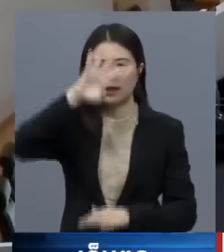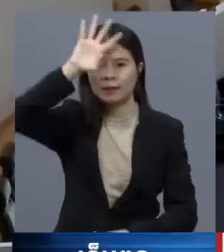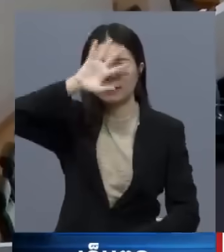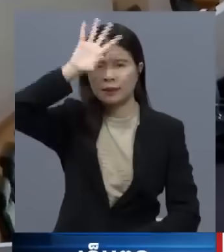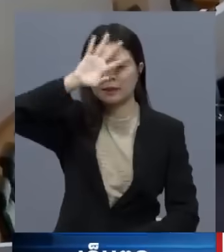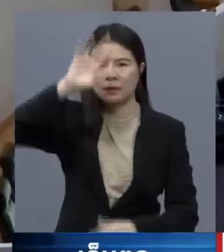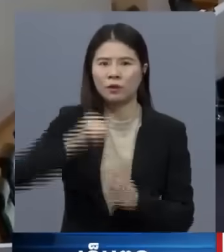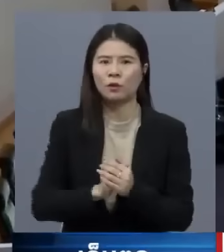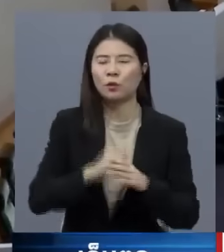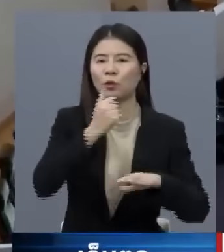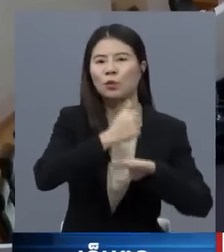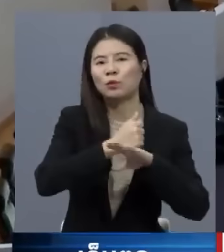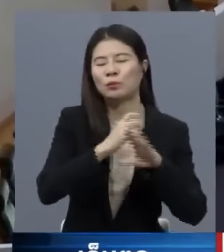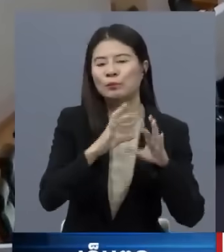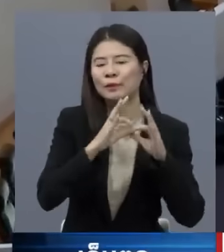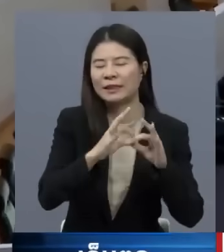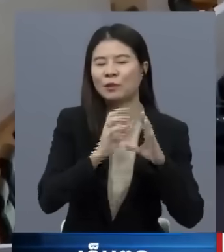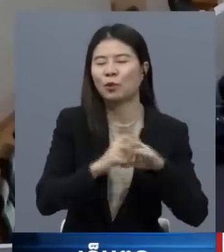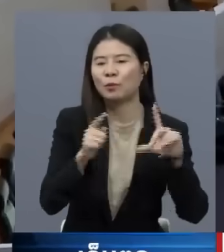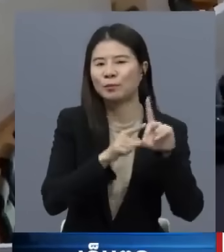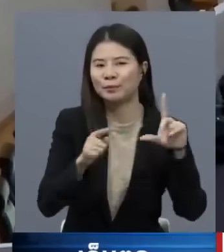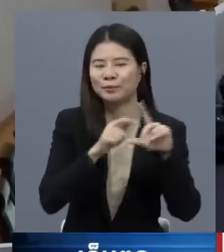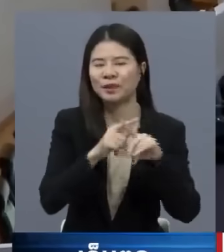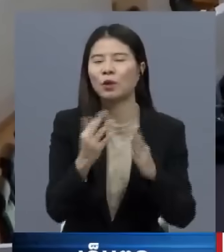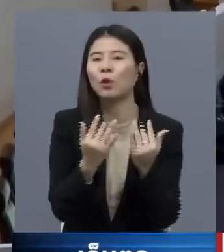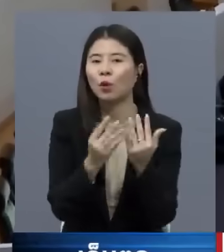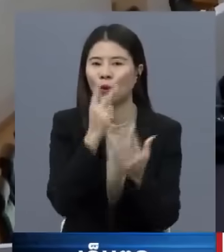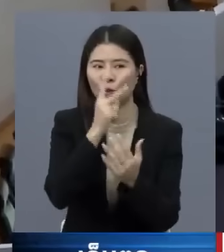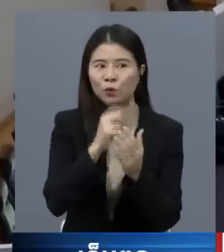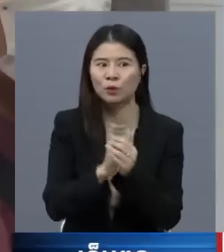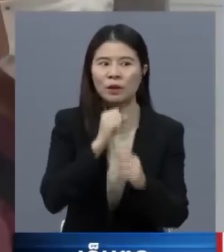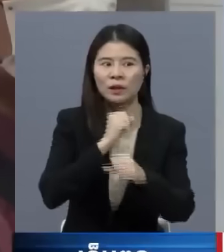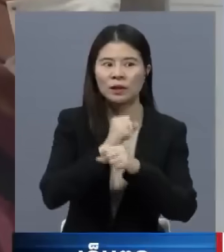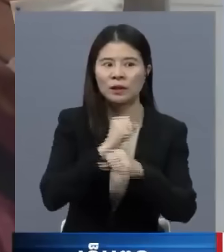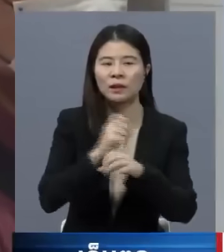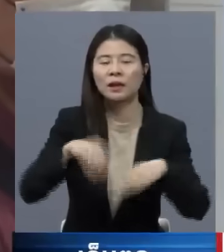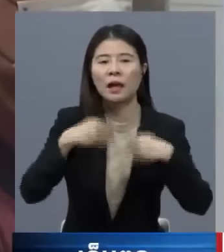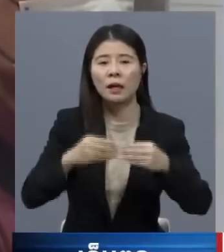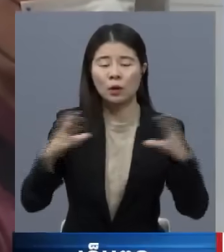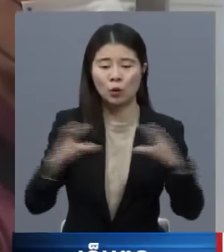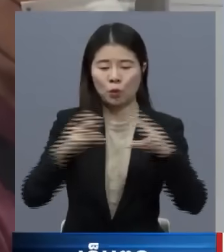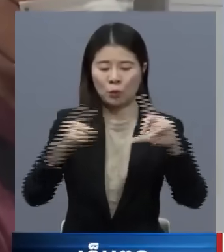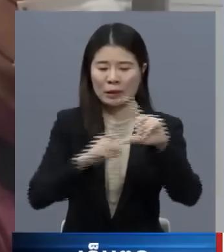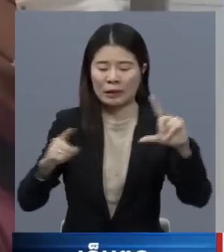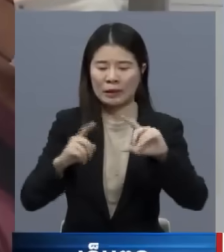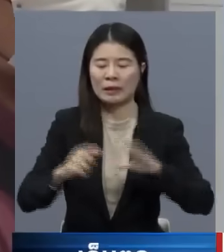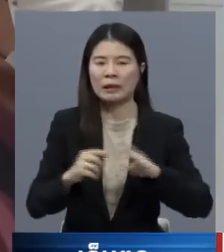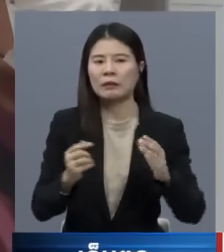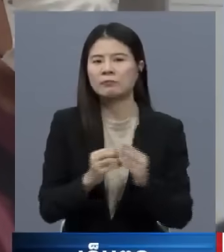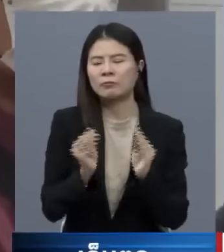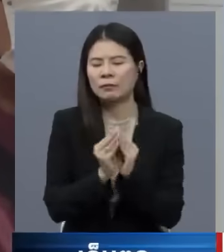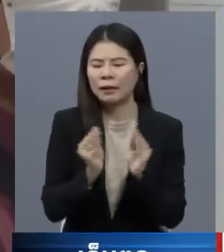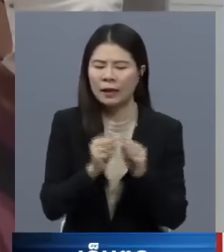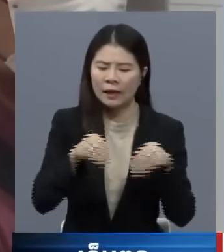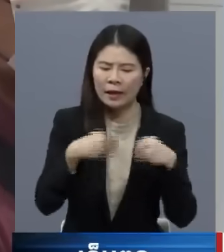านะผู้นำจิตวิญญาณเนี่ยก็ต้องรอดูว่าอาจจะส่งสัญญาณให้พรรคก้าวไกลพร้อมใจกันโหวตหรือไม่